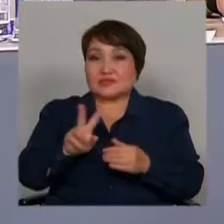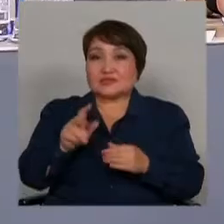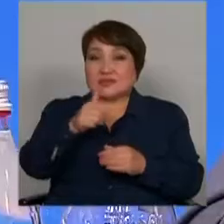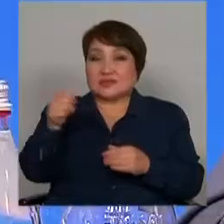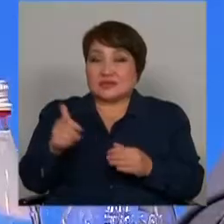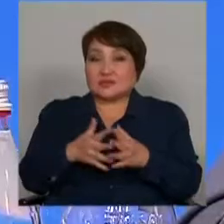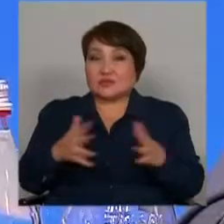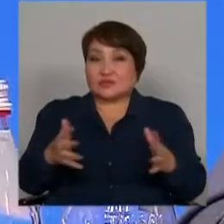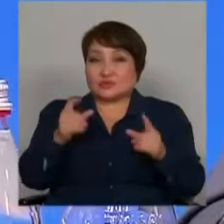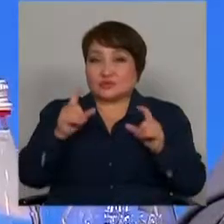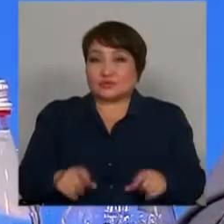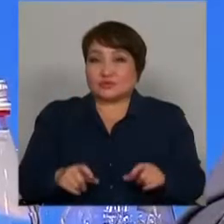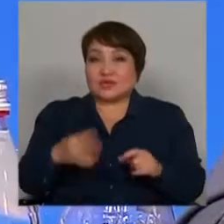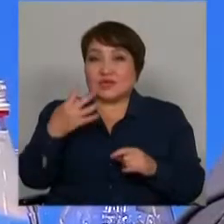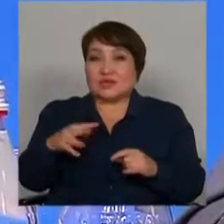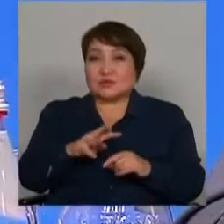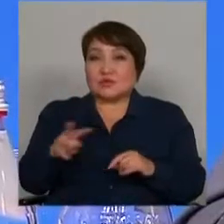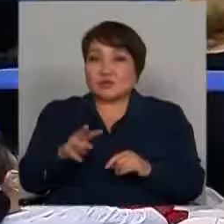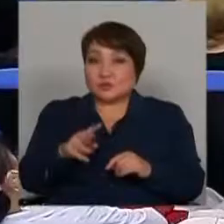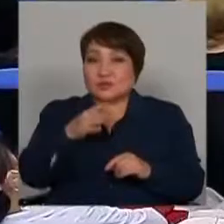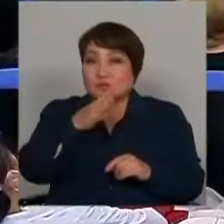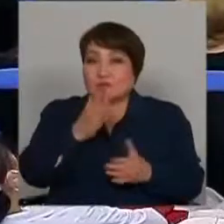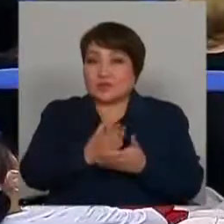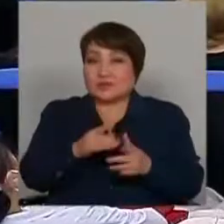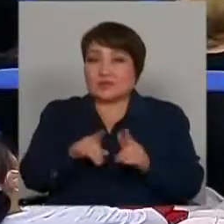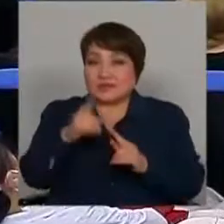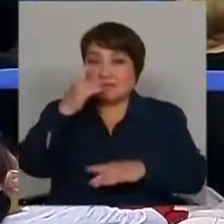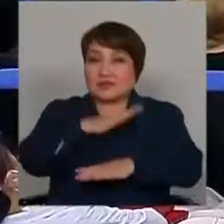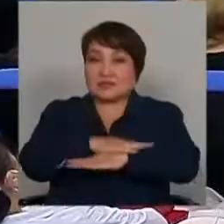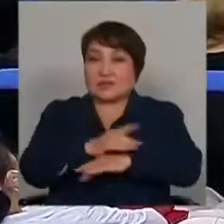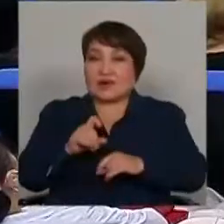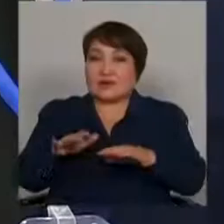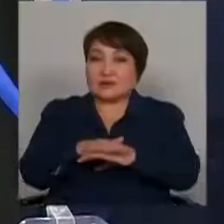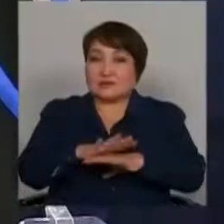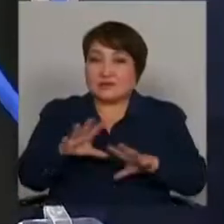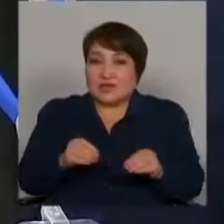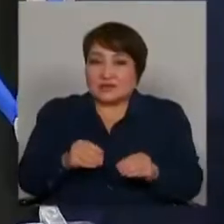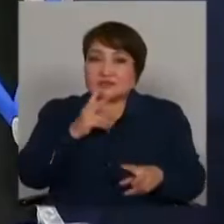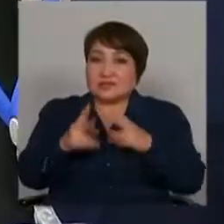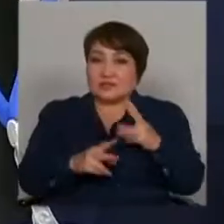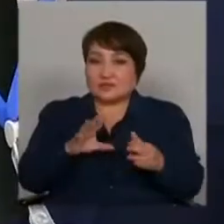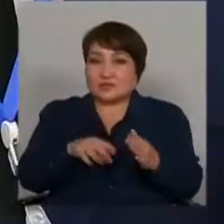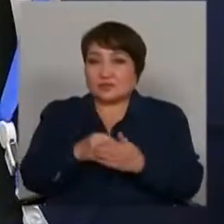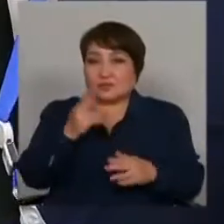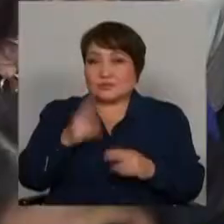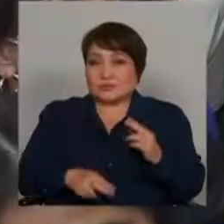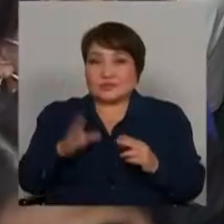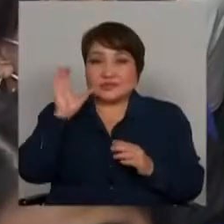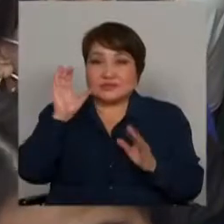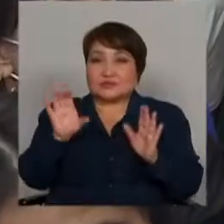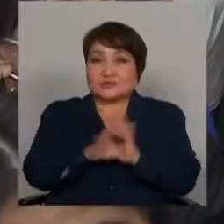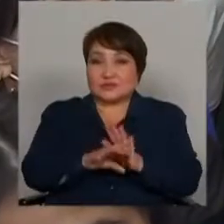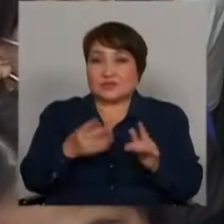Артық 40 минутым бар деген әкім халықтың мұң мұқтажын соңына дейін тыңдауға тырысты. Келген елдің көкейінде түрлі сауал сайрап жатыр.